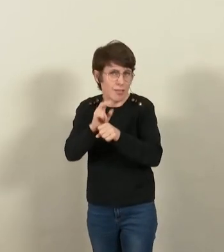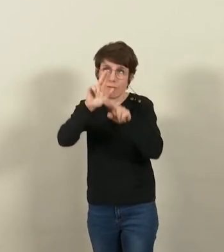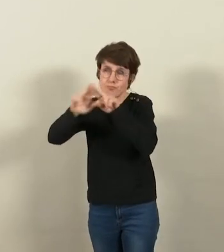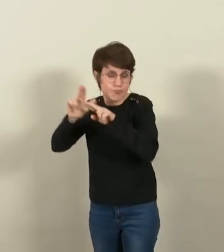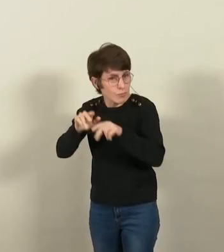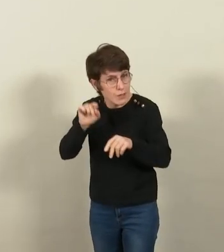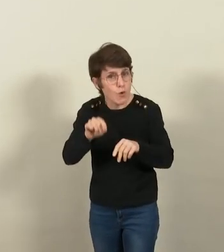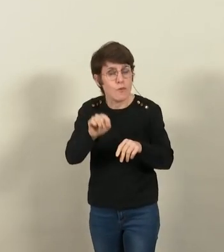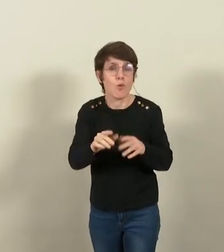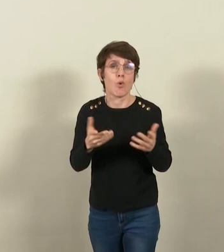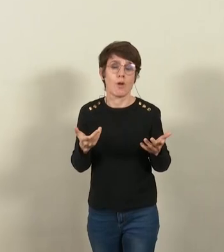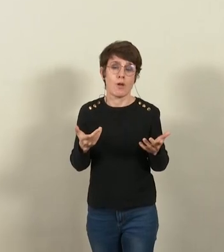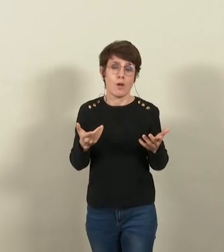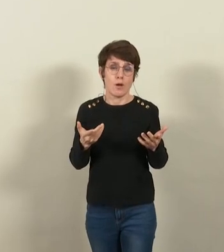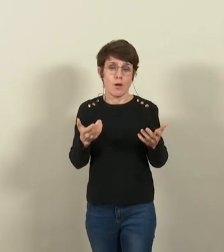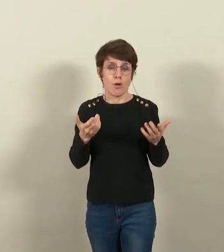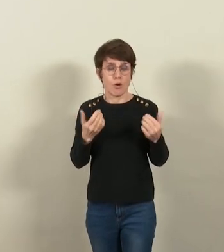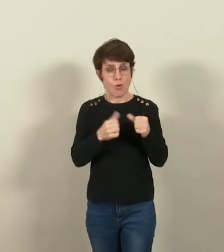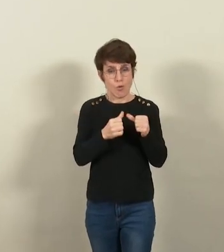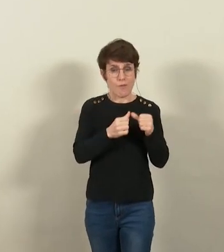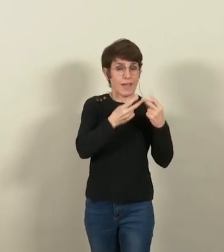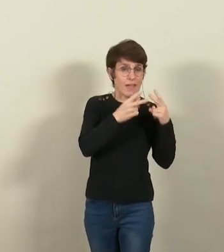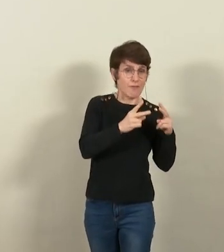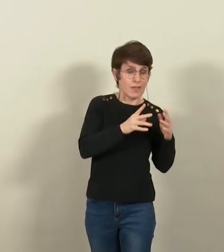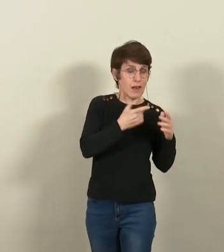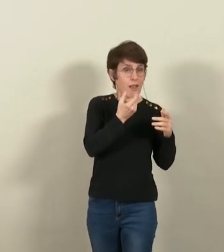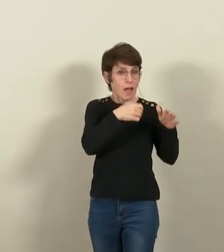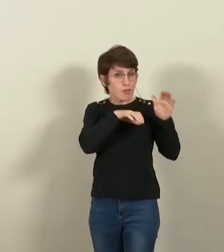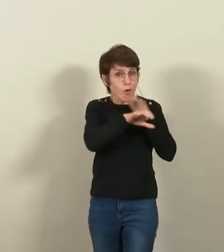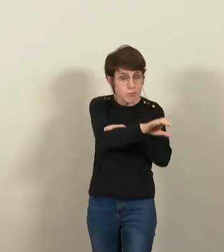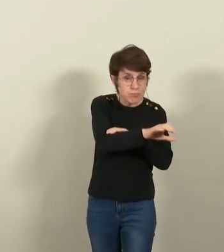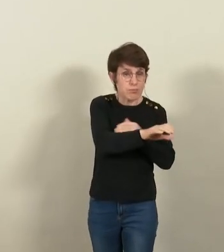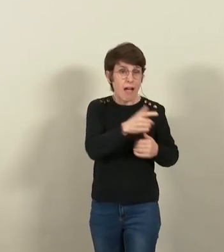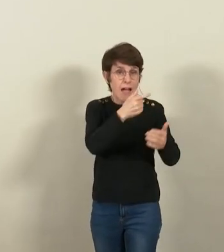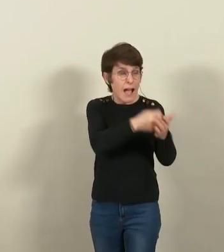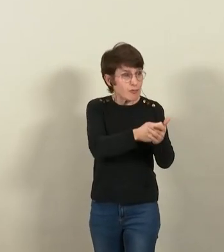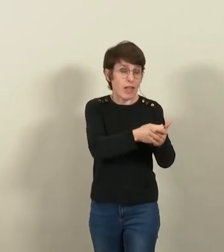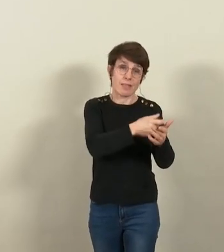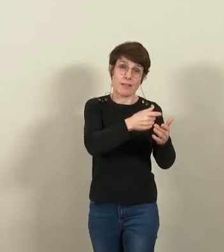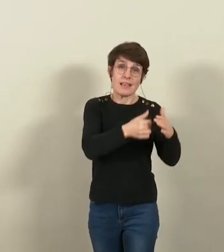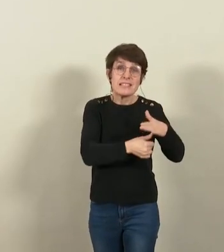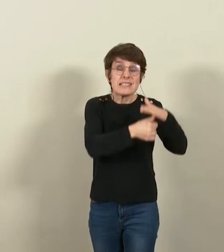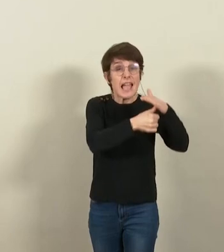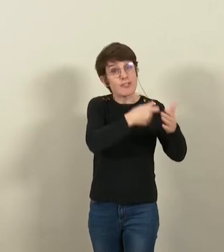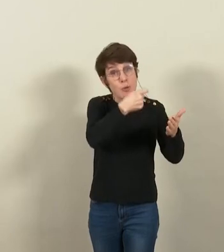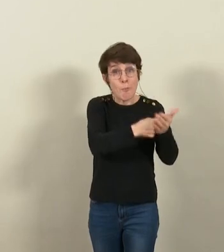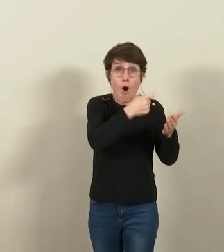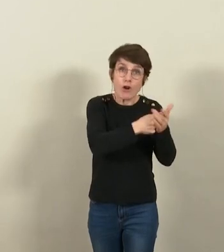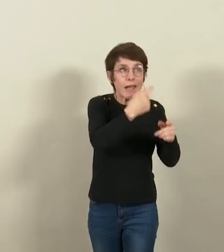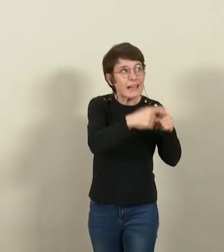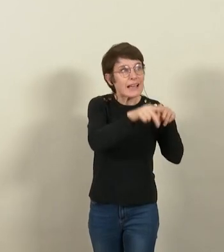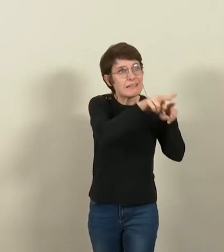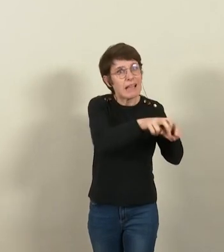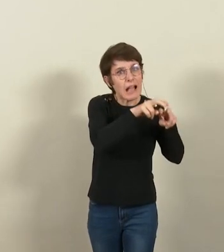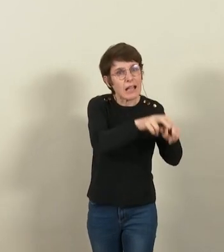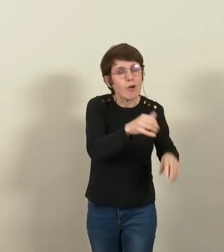d'investir dans l'acquis l'acquisition et la mise aux normes du siège d'une banque le Crédit Agricole aurait pu utiliser ses